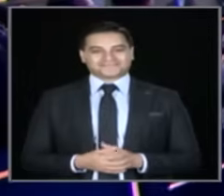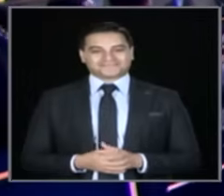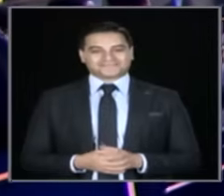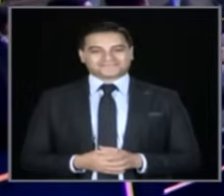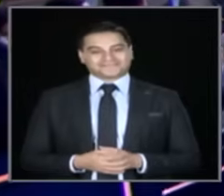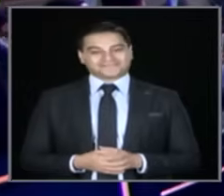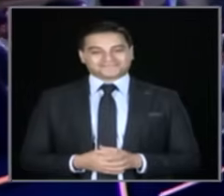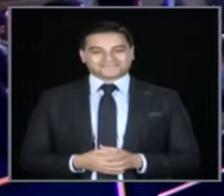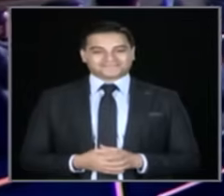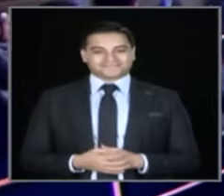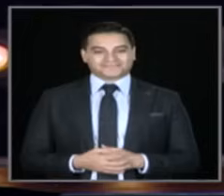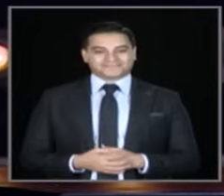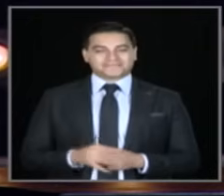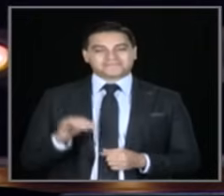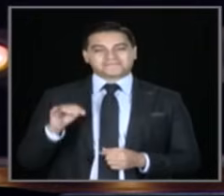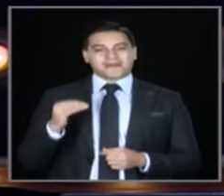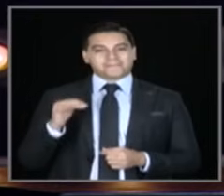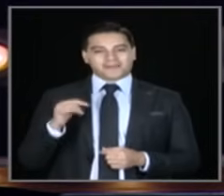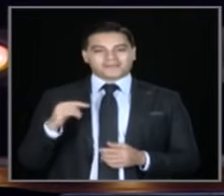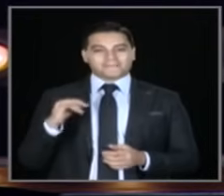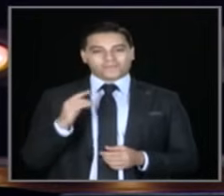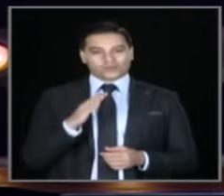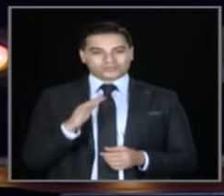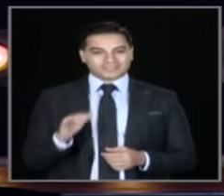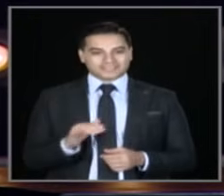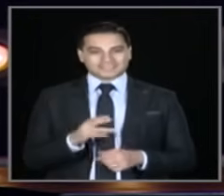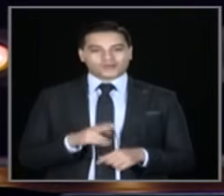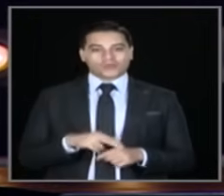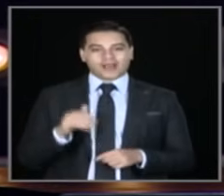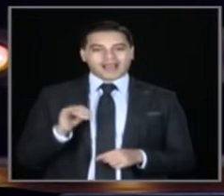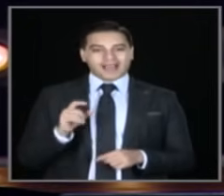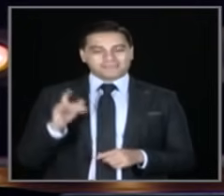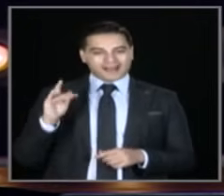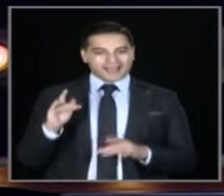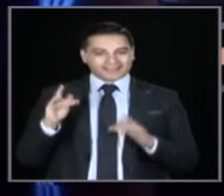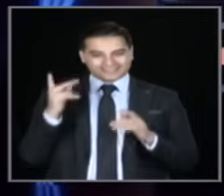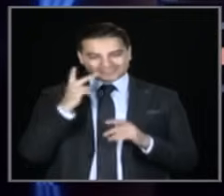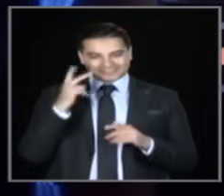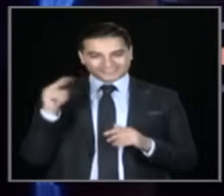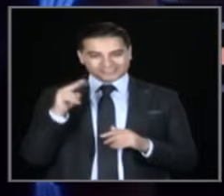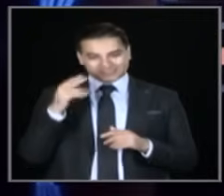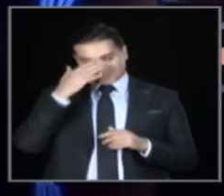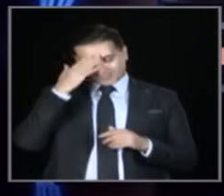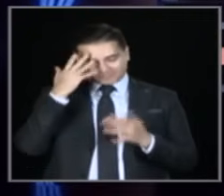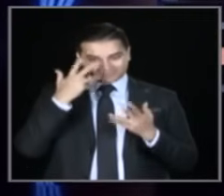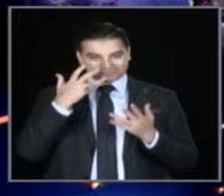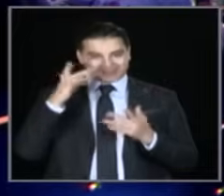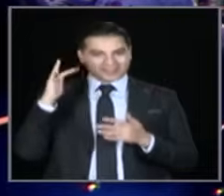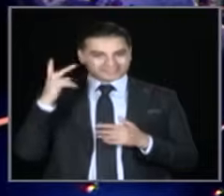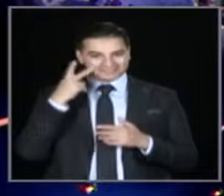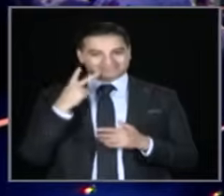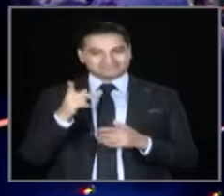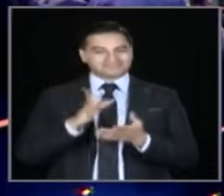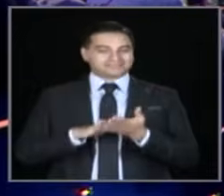يعني هما الاثنين محمد حسن مرسي وايمن بحر قاعدين وبيسقفوا لك فعلا برافو عليك. 80 كوميكس